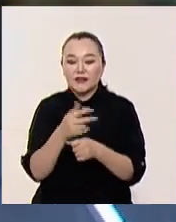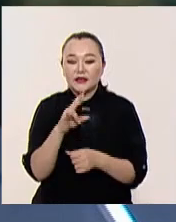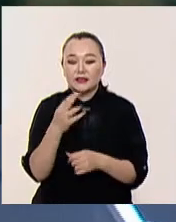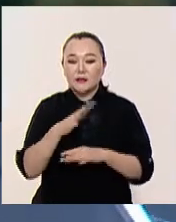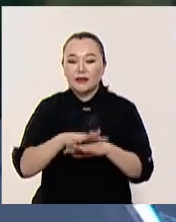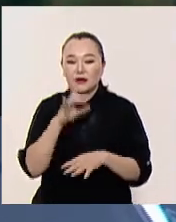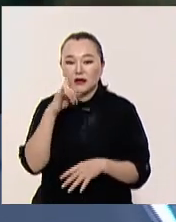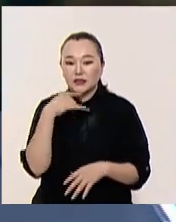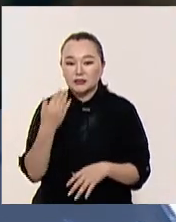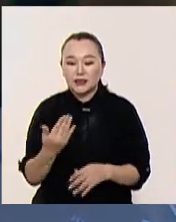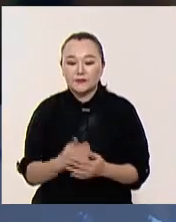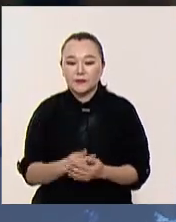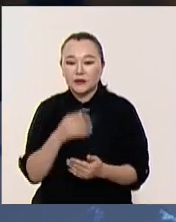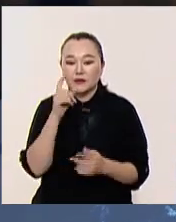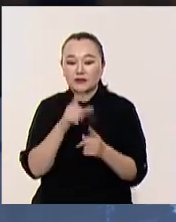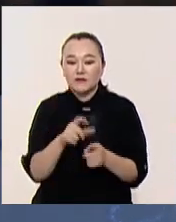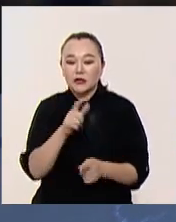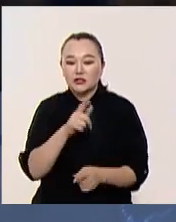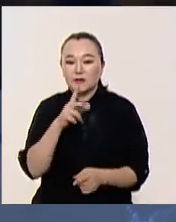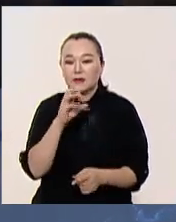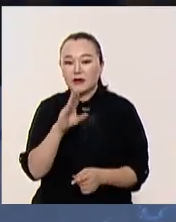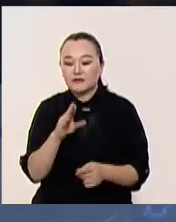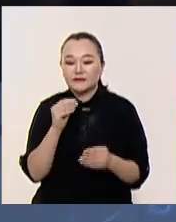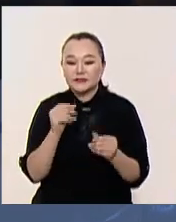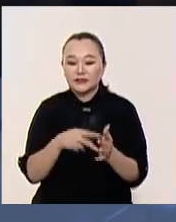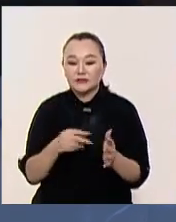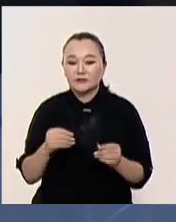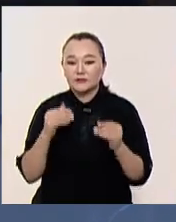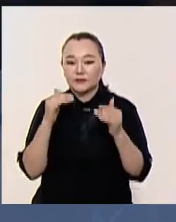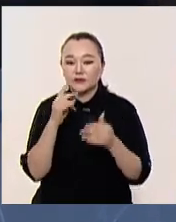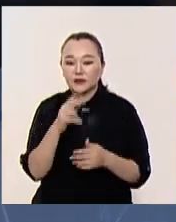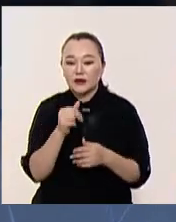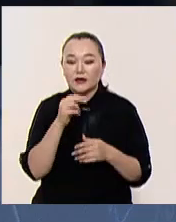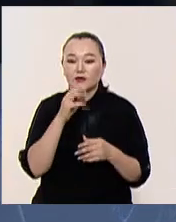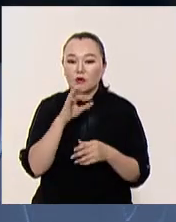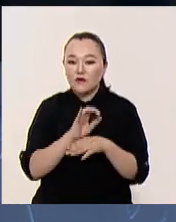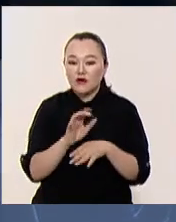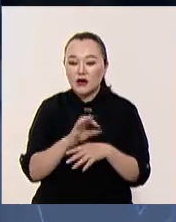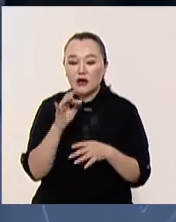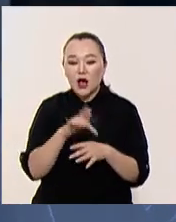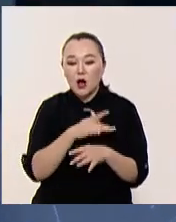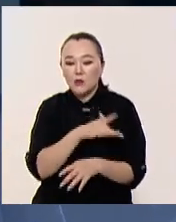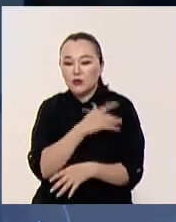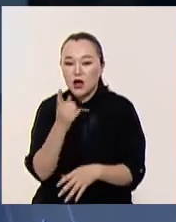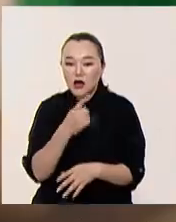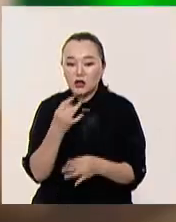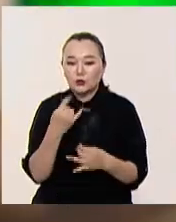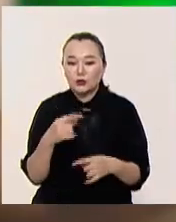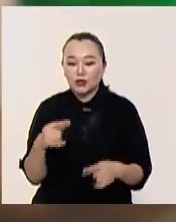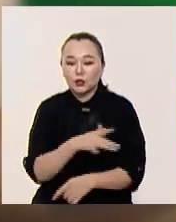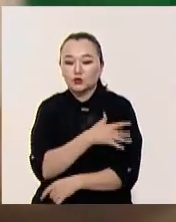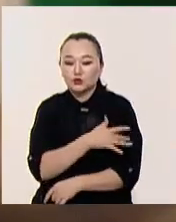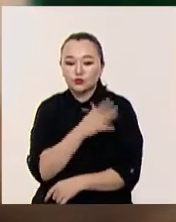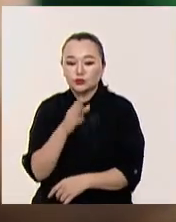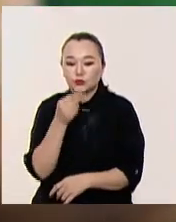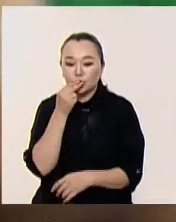банка Казахстана. По словам Галымжана Пирматова, цены вырастут на непродовольственные товары, коммунальные и другие услуги. Продукты